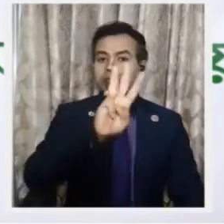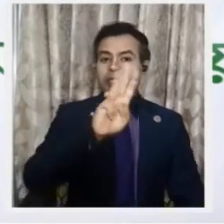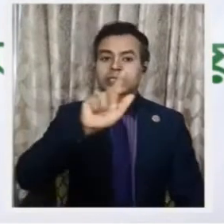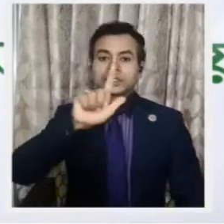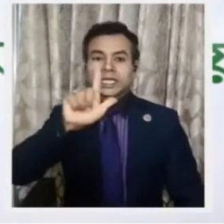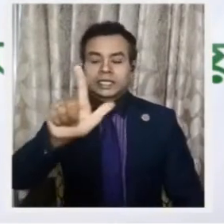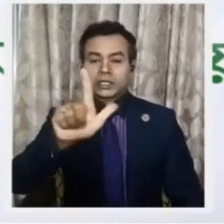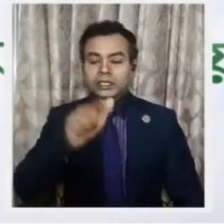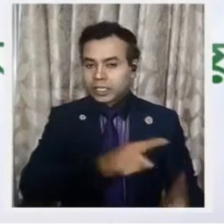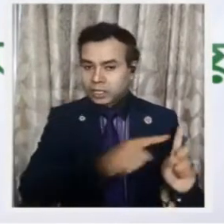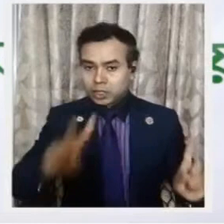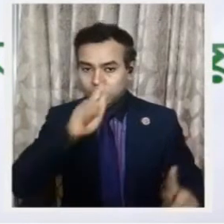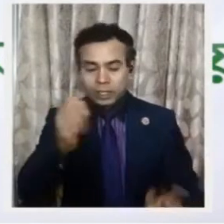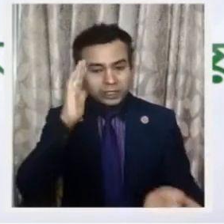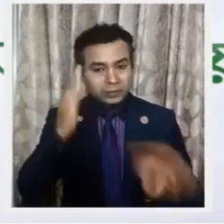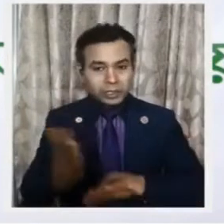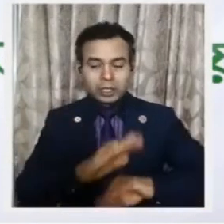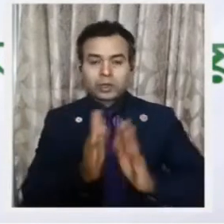21.46%।